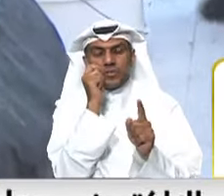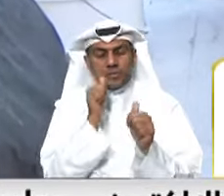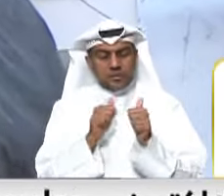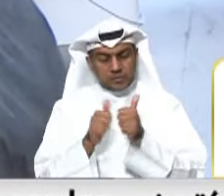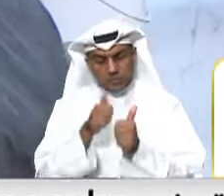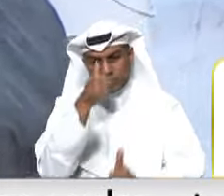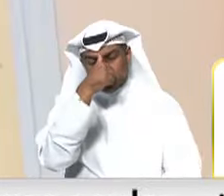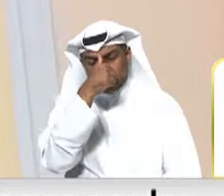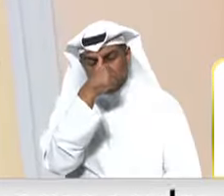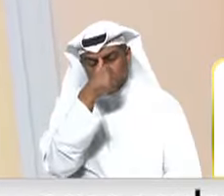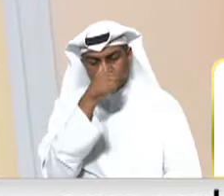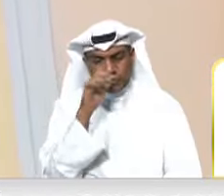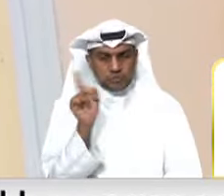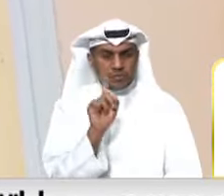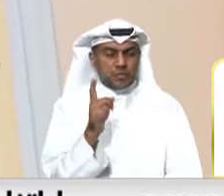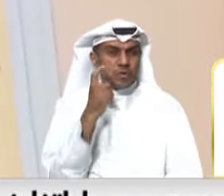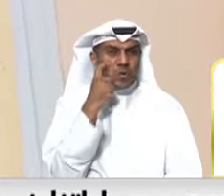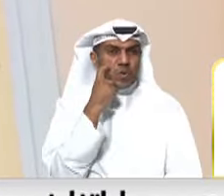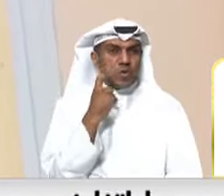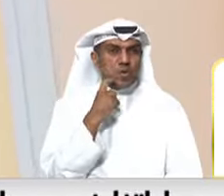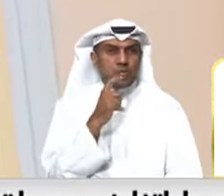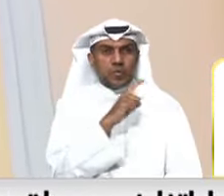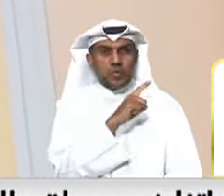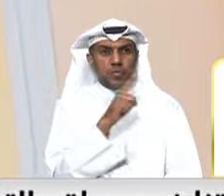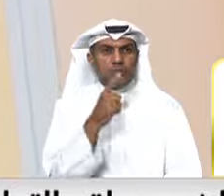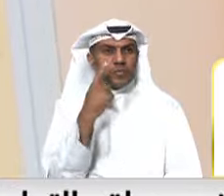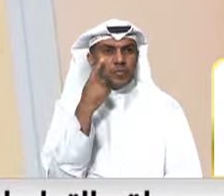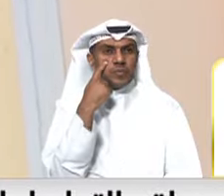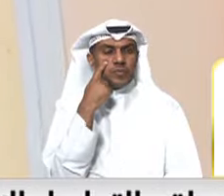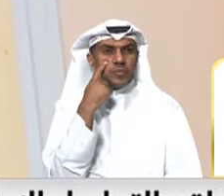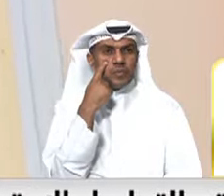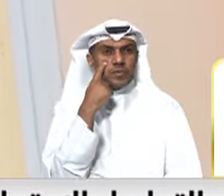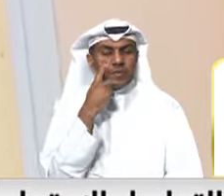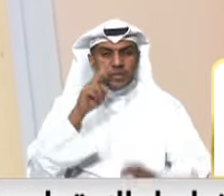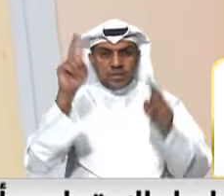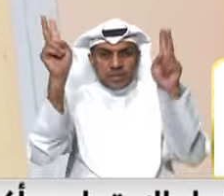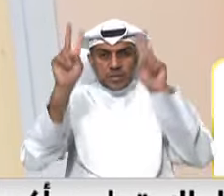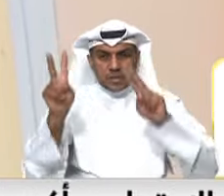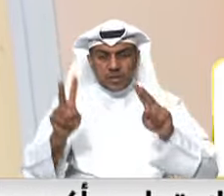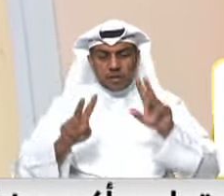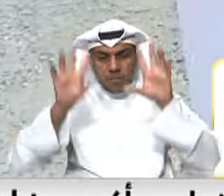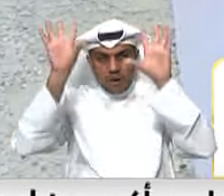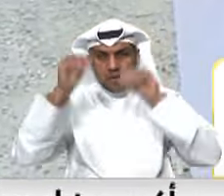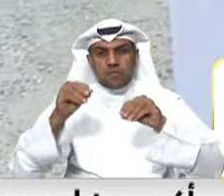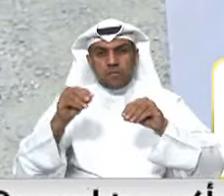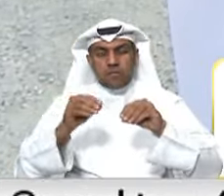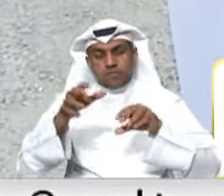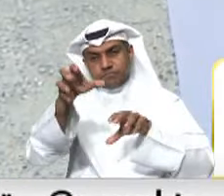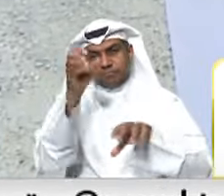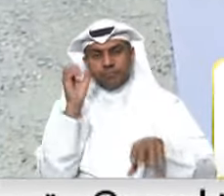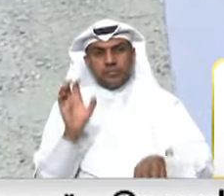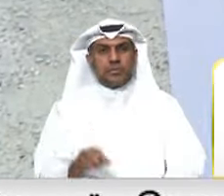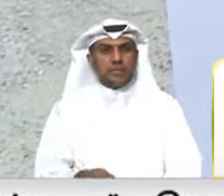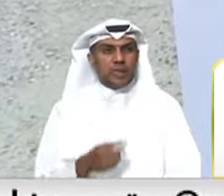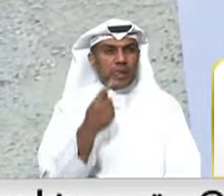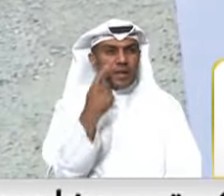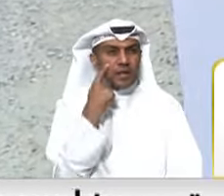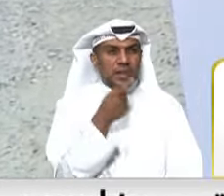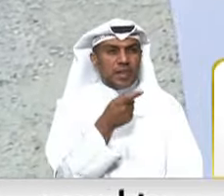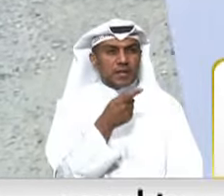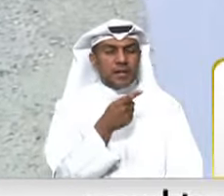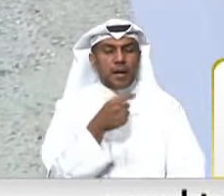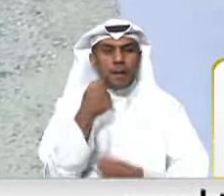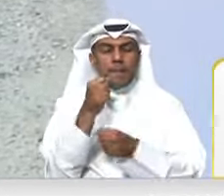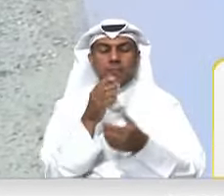جاء القانون ليمنع تلك الظاهره التي باتت تؤرق الجميع ومن هنا جاء دور البلديه